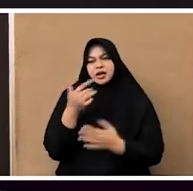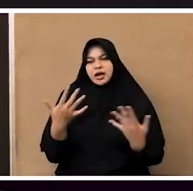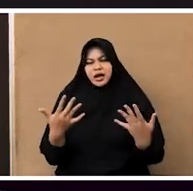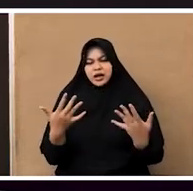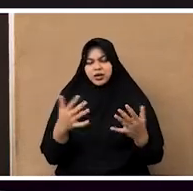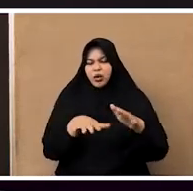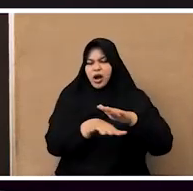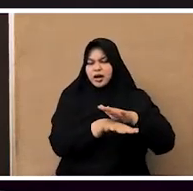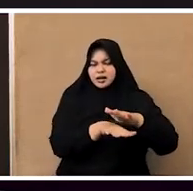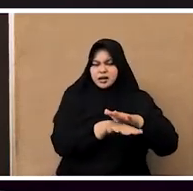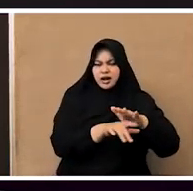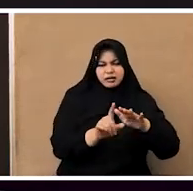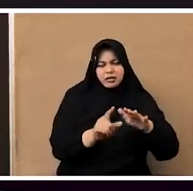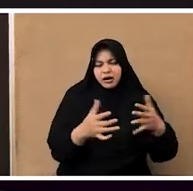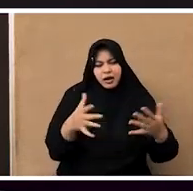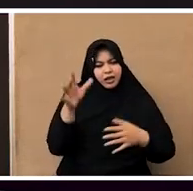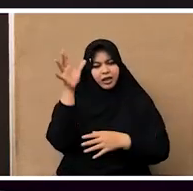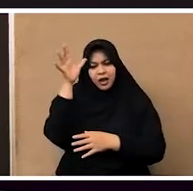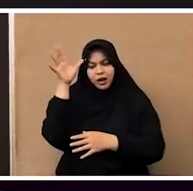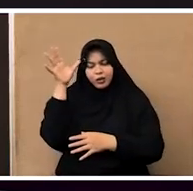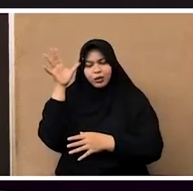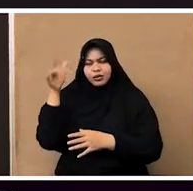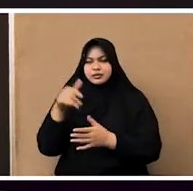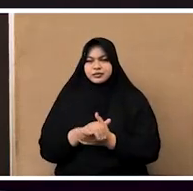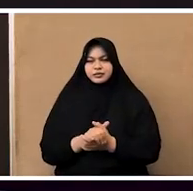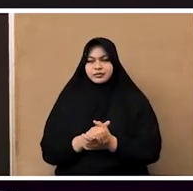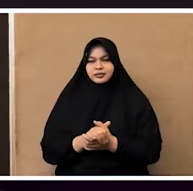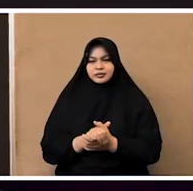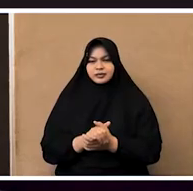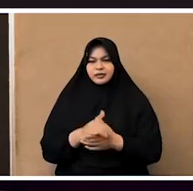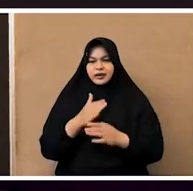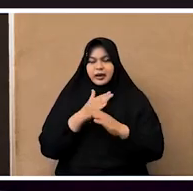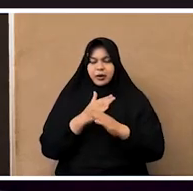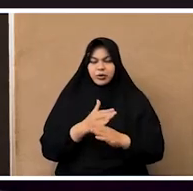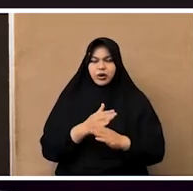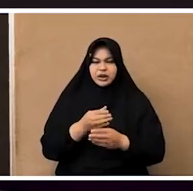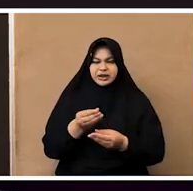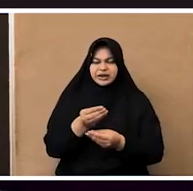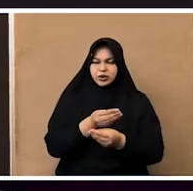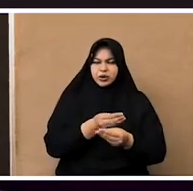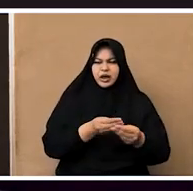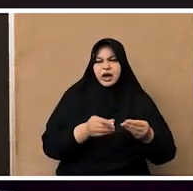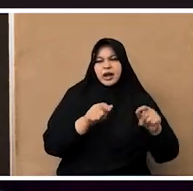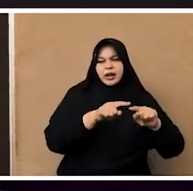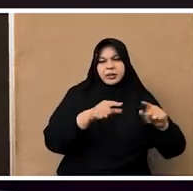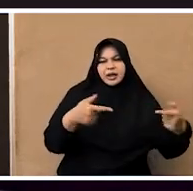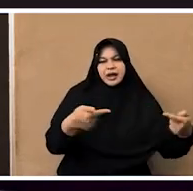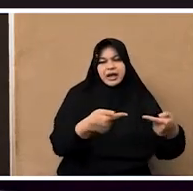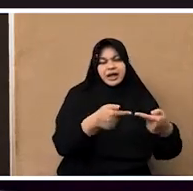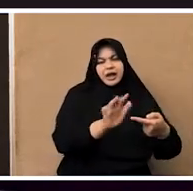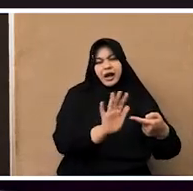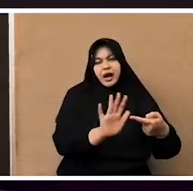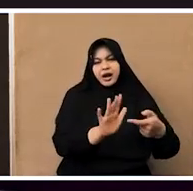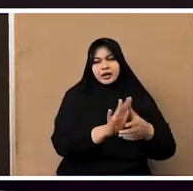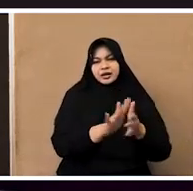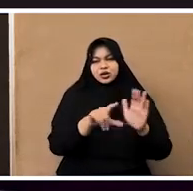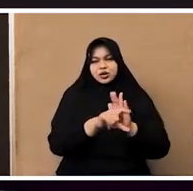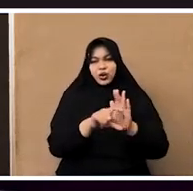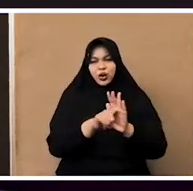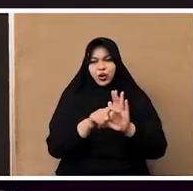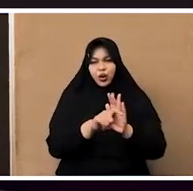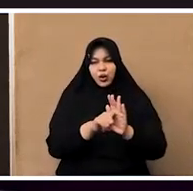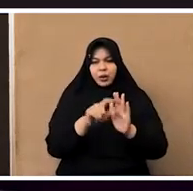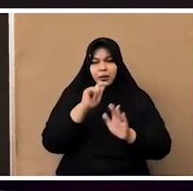tahu asasnya dari mana biasanya kan mitigating sirkum tenses itu kan tidak dikaitkan dengan ini tapi misalnya apa misalnya dia